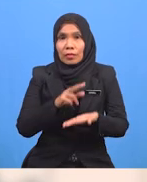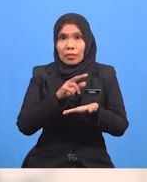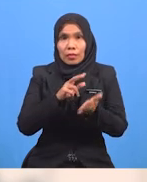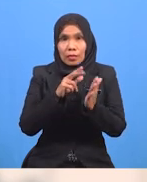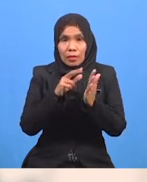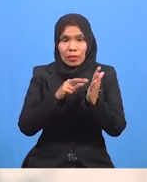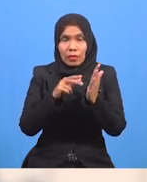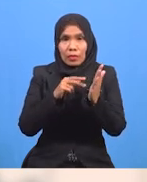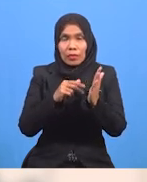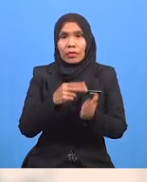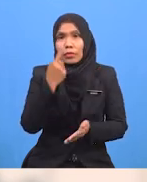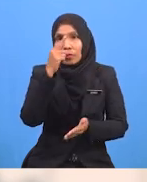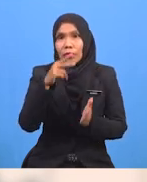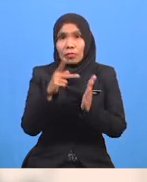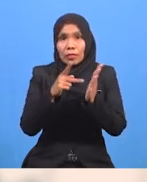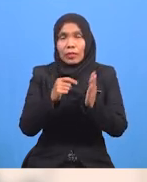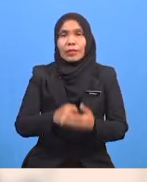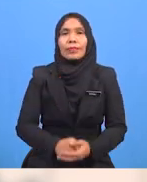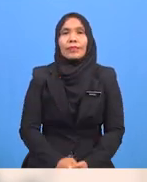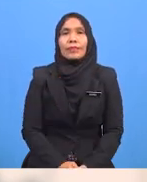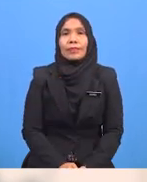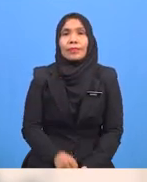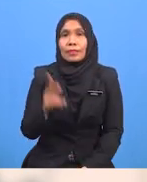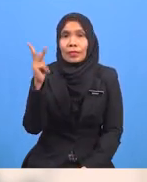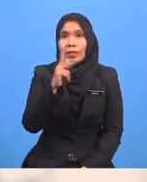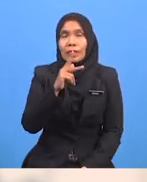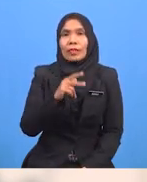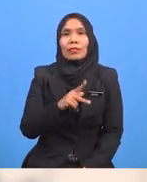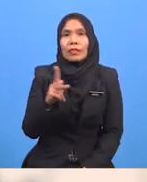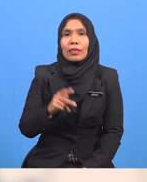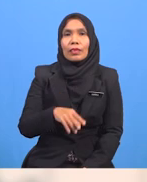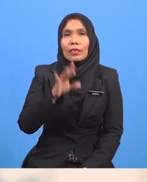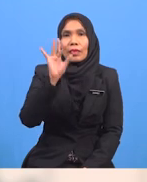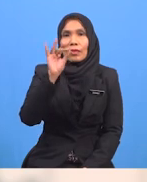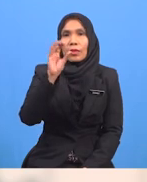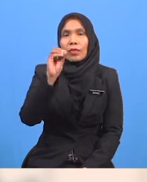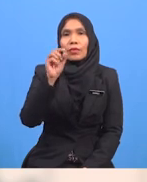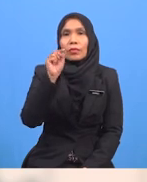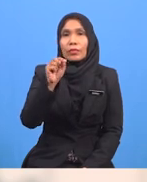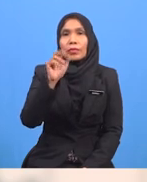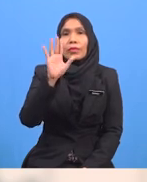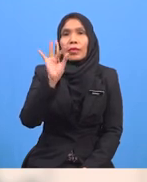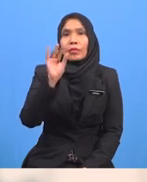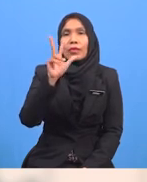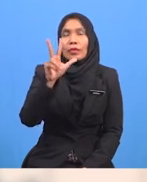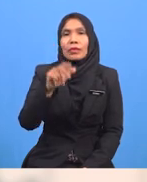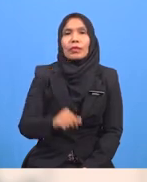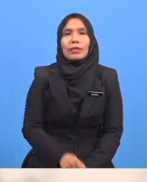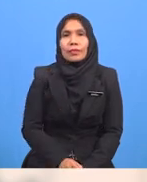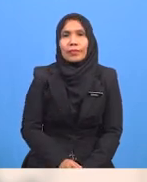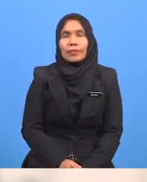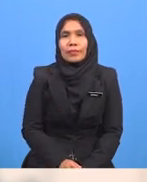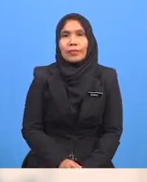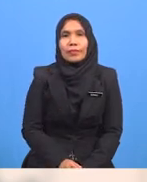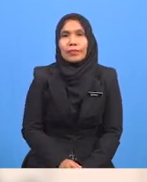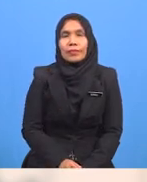dharapkan 80 perpuluhan 83 dengan dua dan hasil darat tersebut dibahagikan